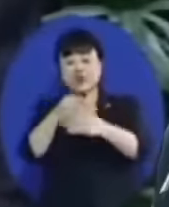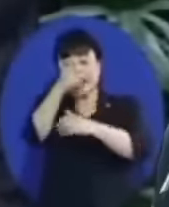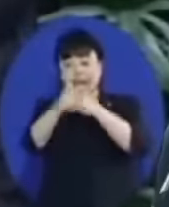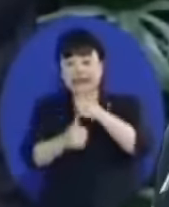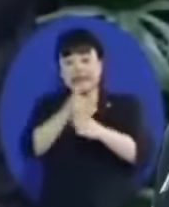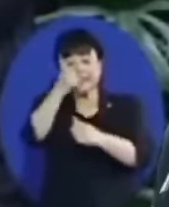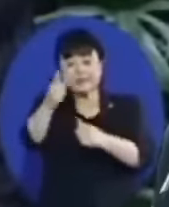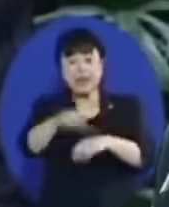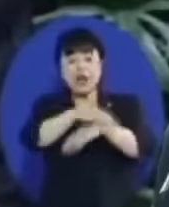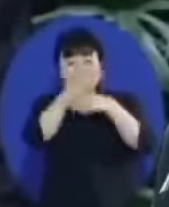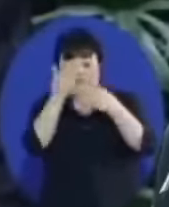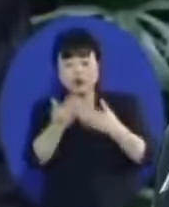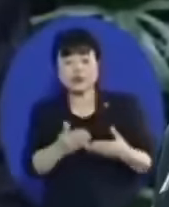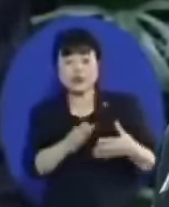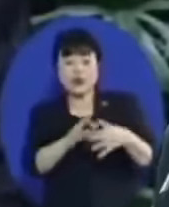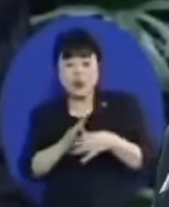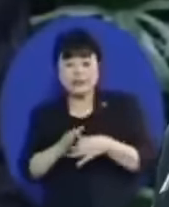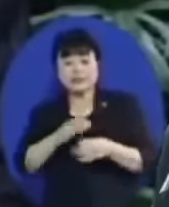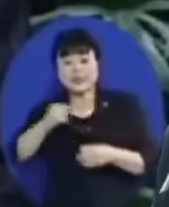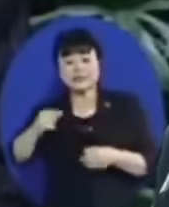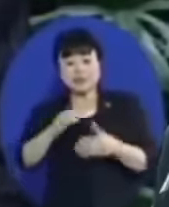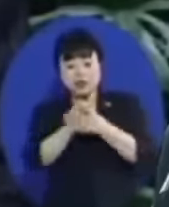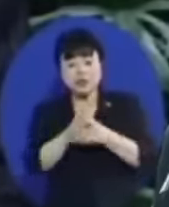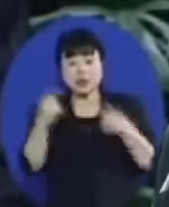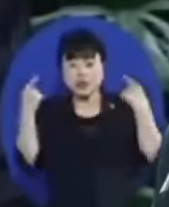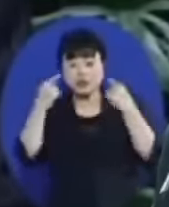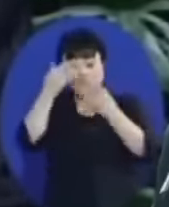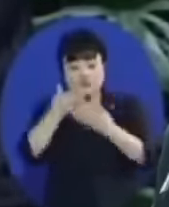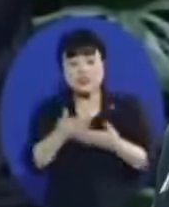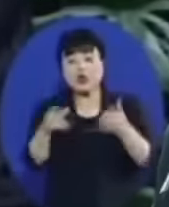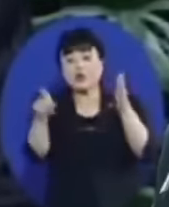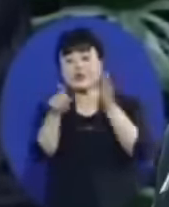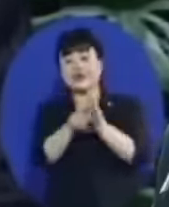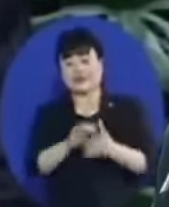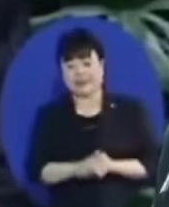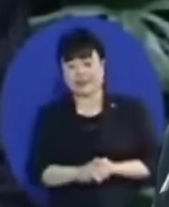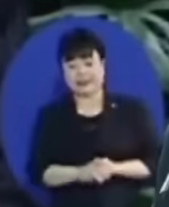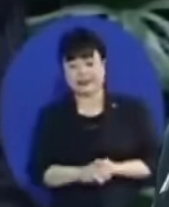하나님이 모든 일에 관심을 가지고 기도를 들어주신다고 믿어야 되는 것입니다.